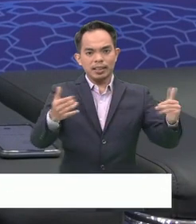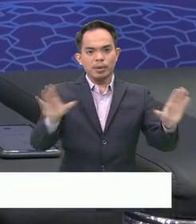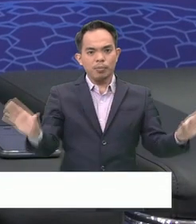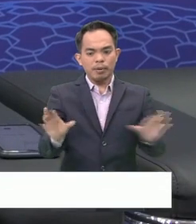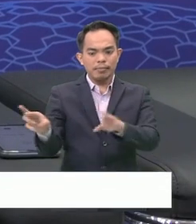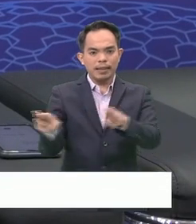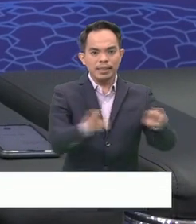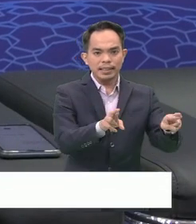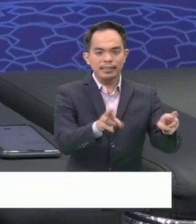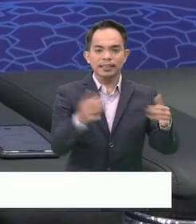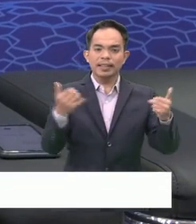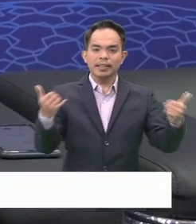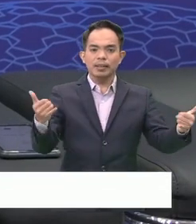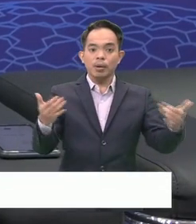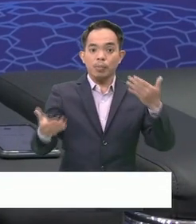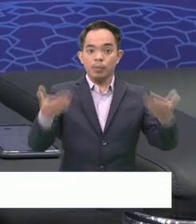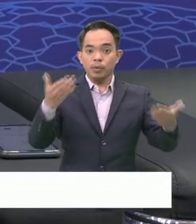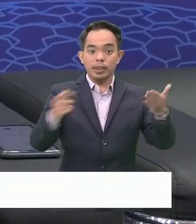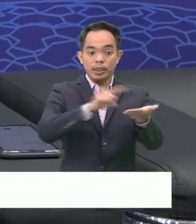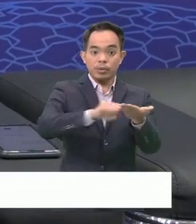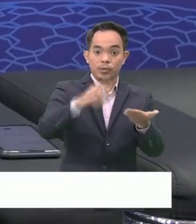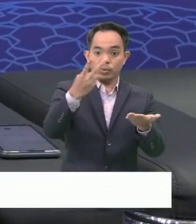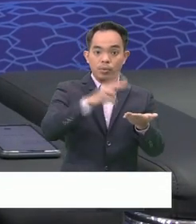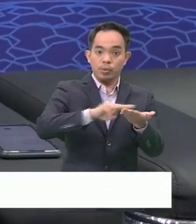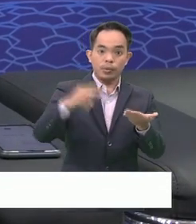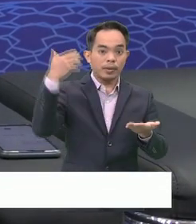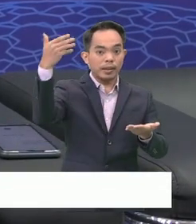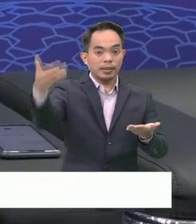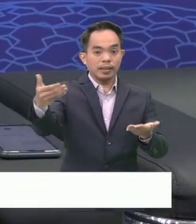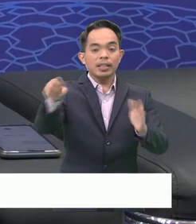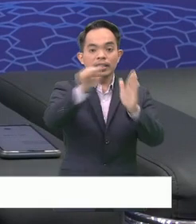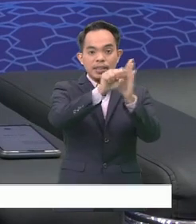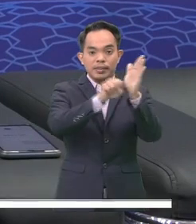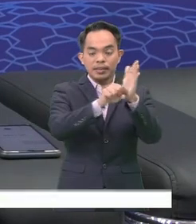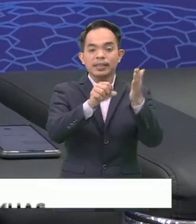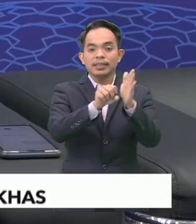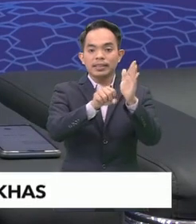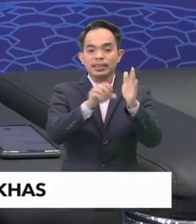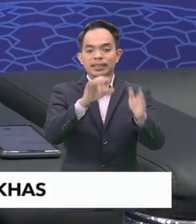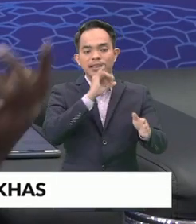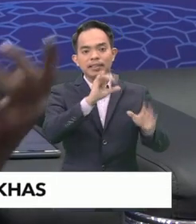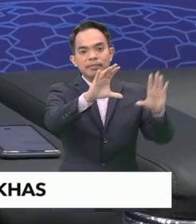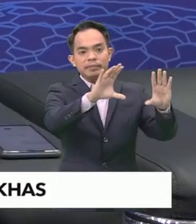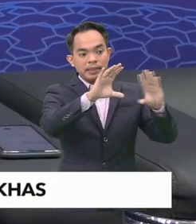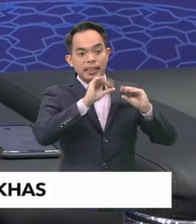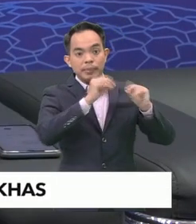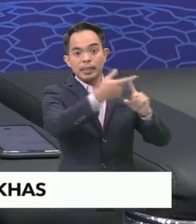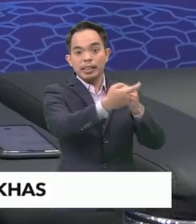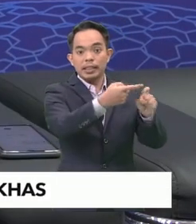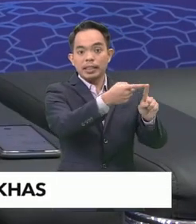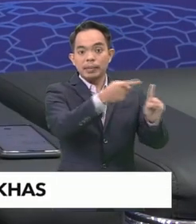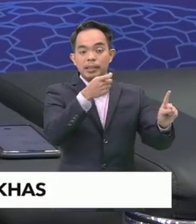dan Nah mungkin dalam seminggu dua garis bantuan itu akan saya saya akan terima daripada